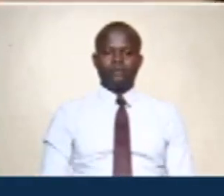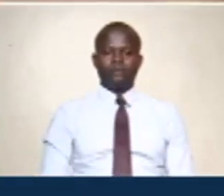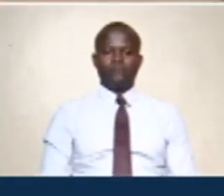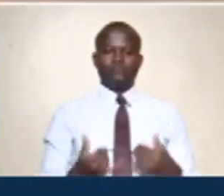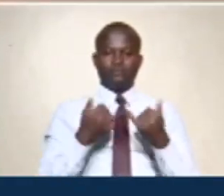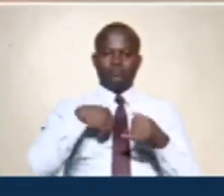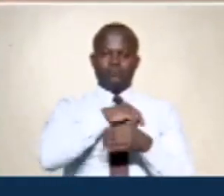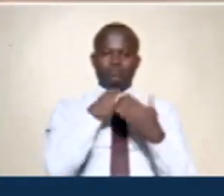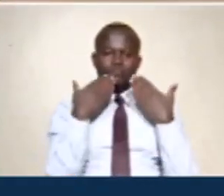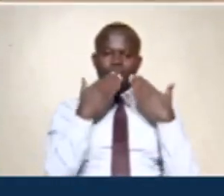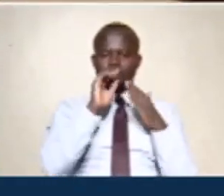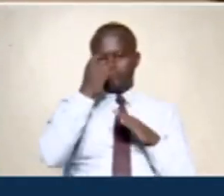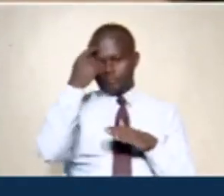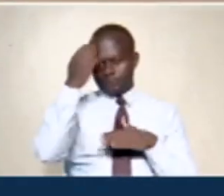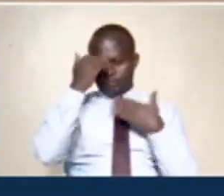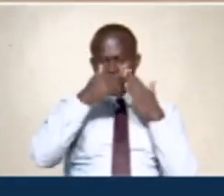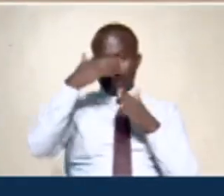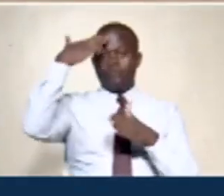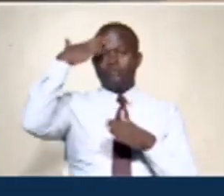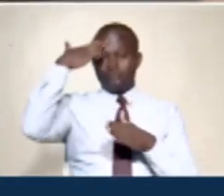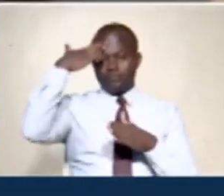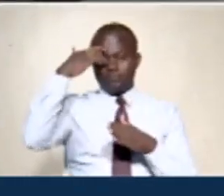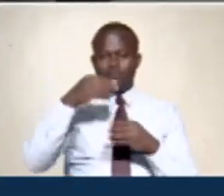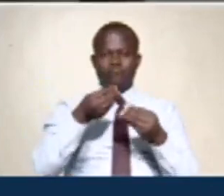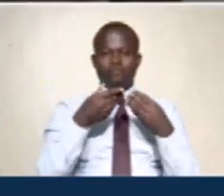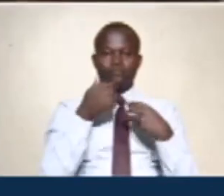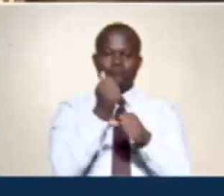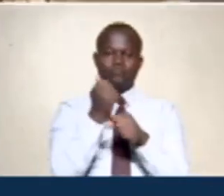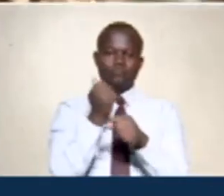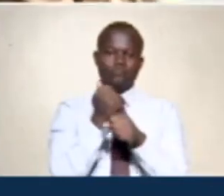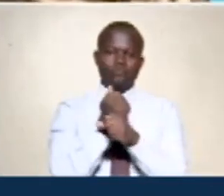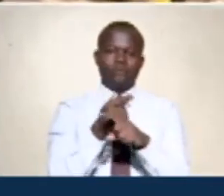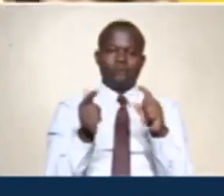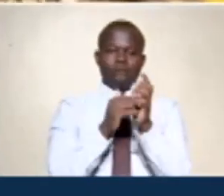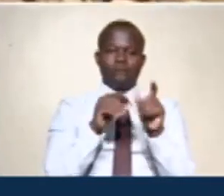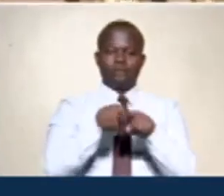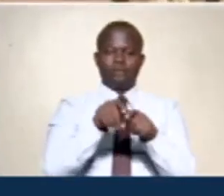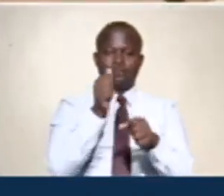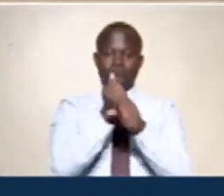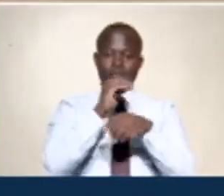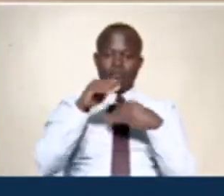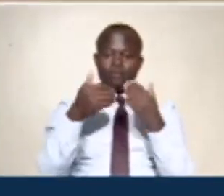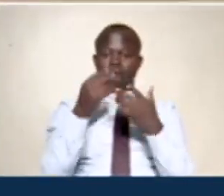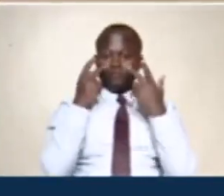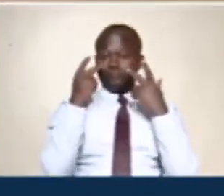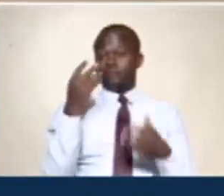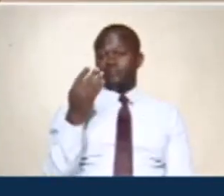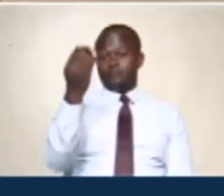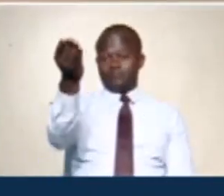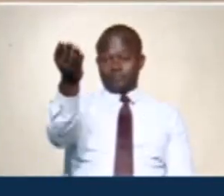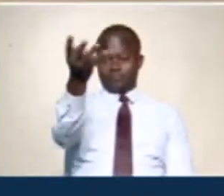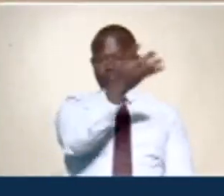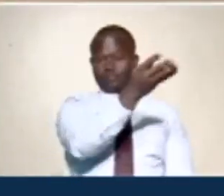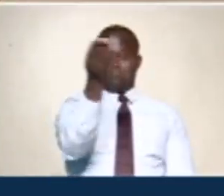dushimira leta kuba ituzirikana iduha imirimo bityo n'aba bakozi bose mubona inyuma na abakozi bakora